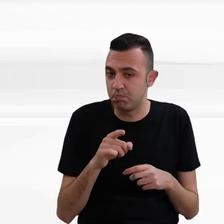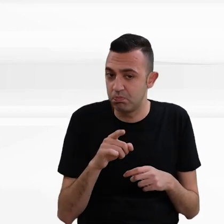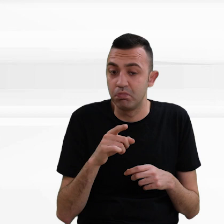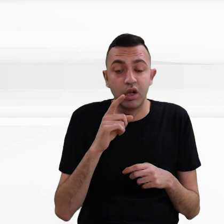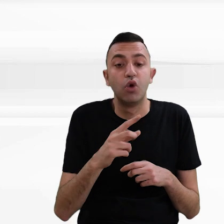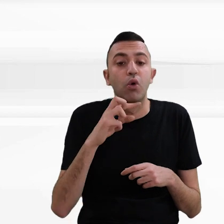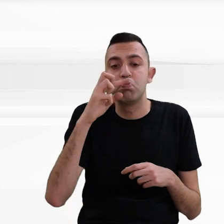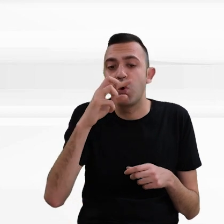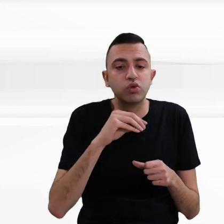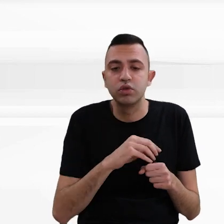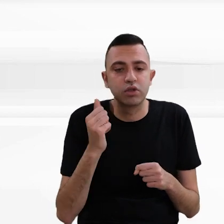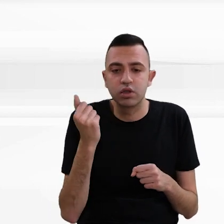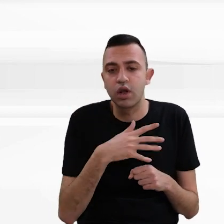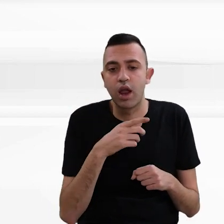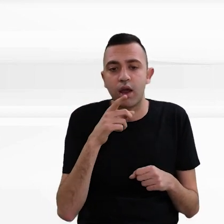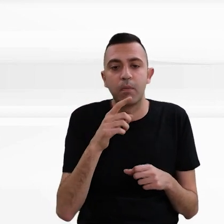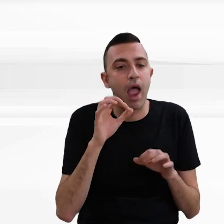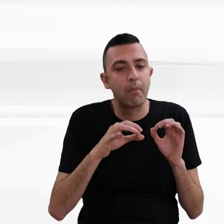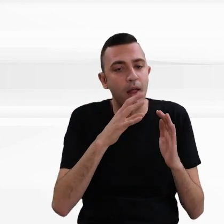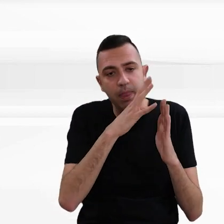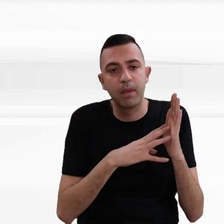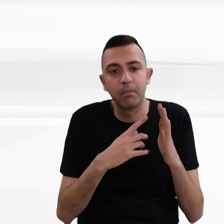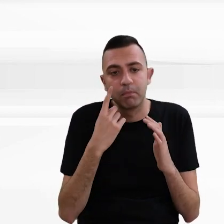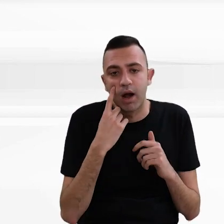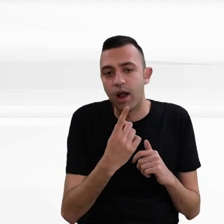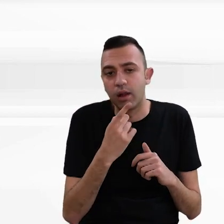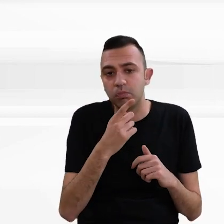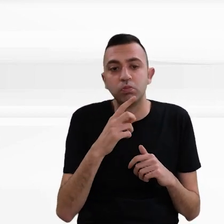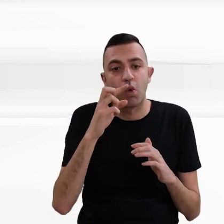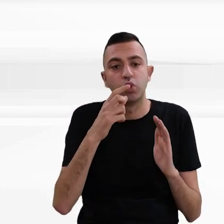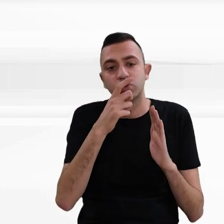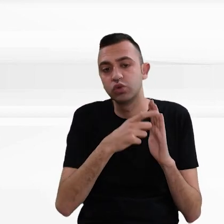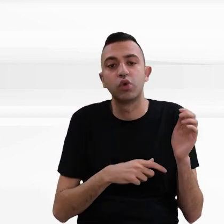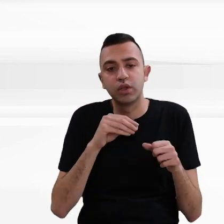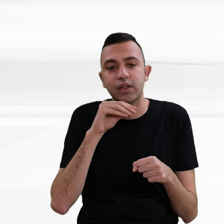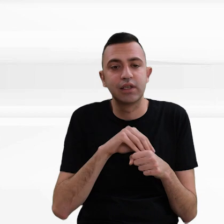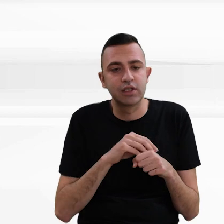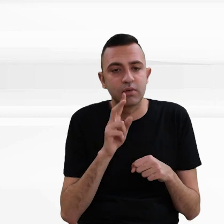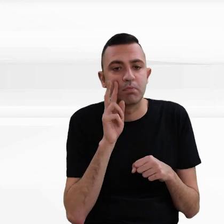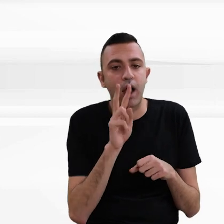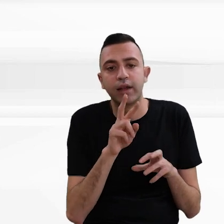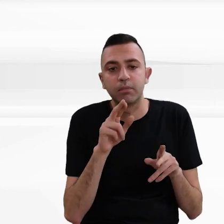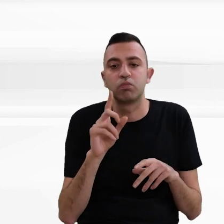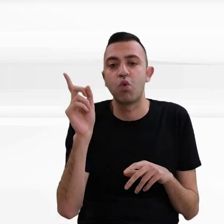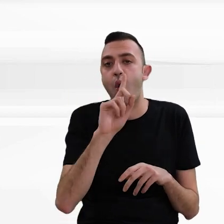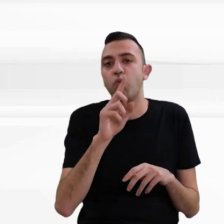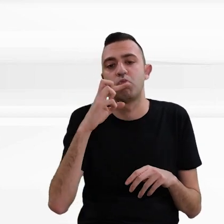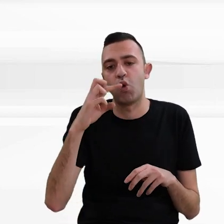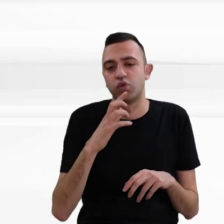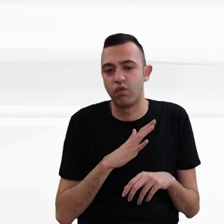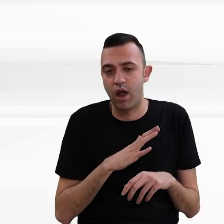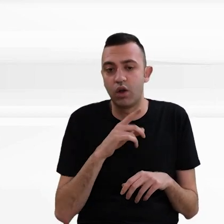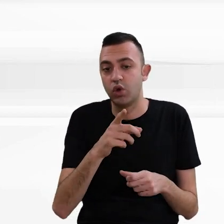Peki pozisyon sayısı kaçtı bunun için hemen sütün grafiğine baktım bakın porsiyon sayısı da buradan baktığımda on